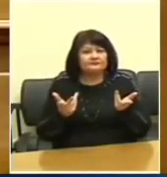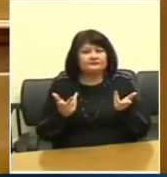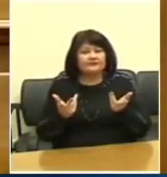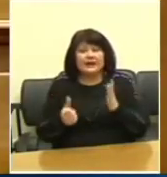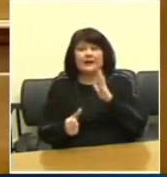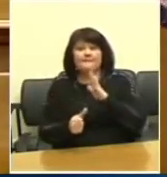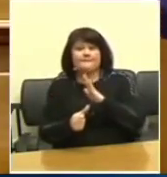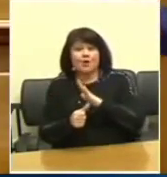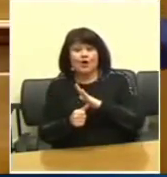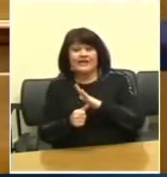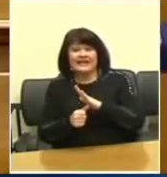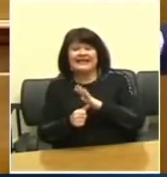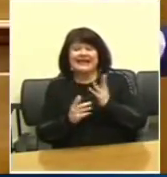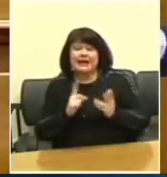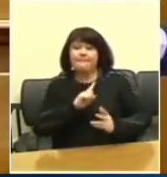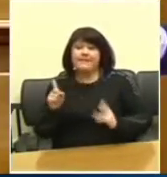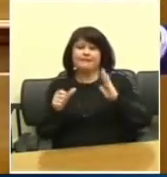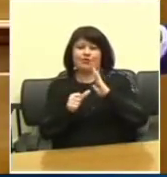προεδρική ή ημιπροεδρική μορφή.